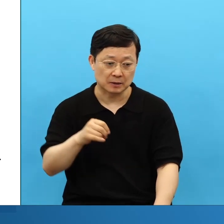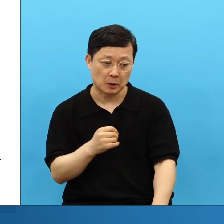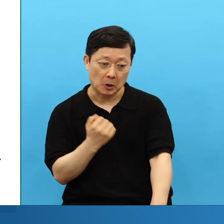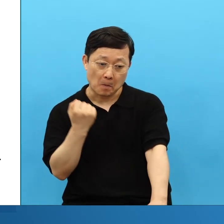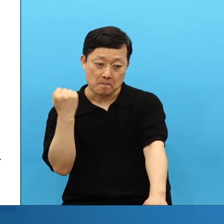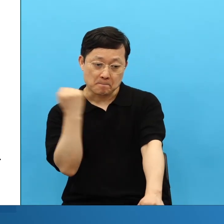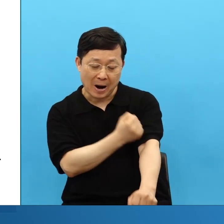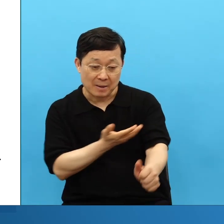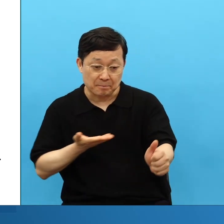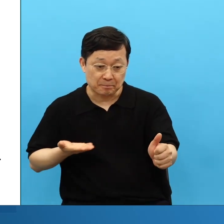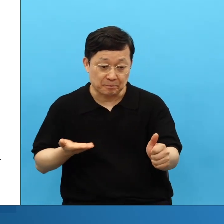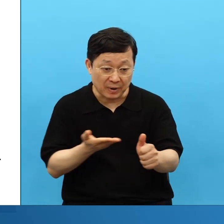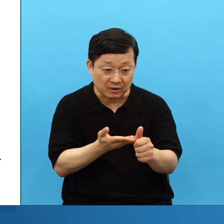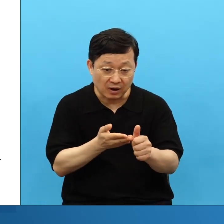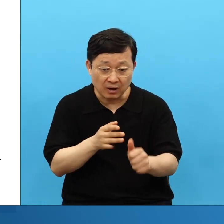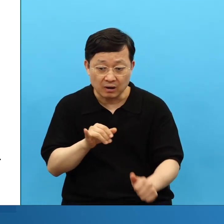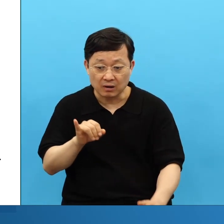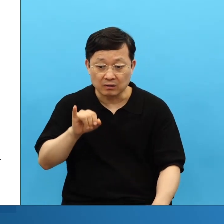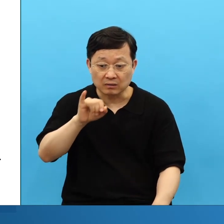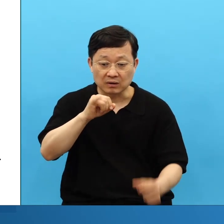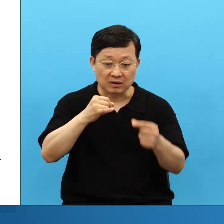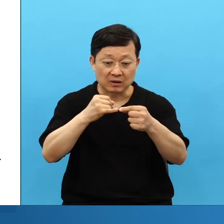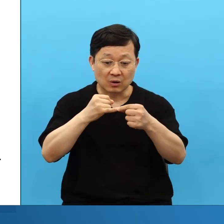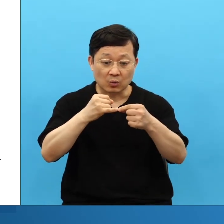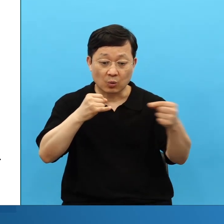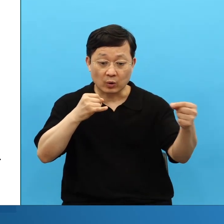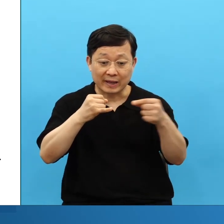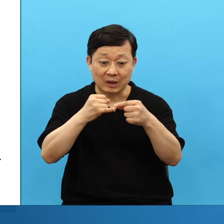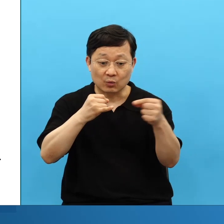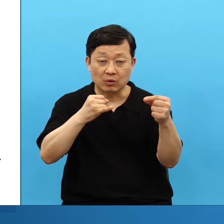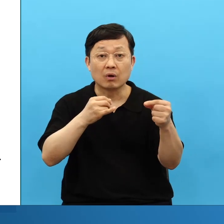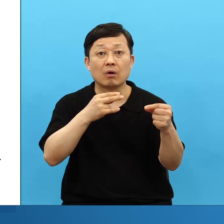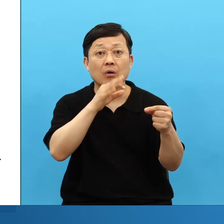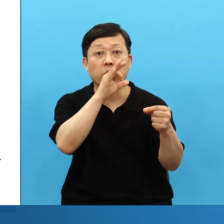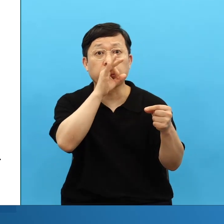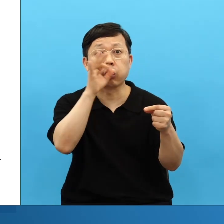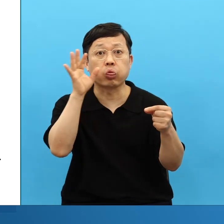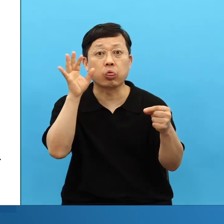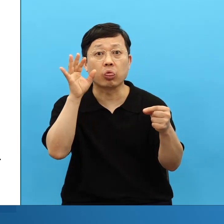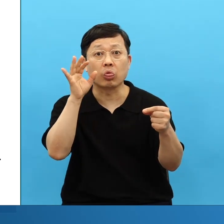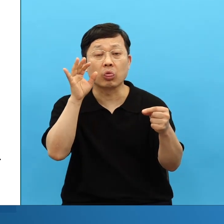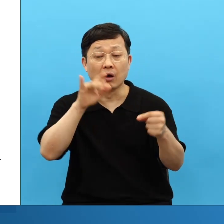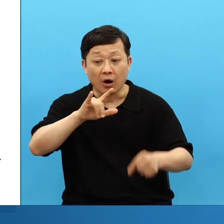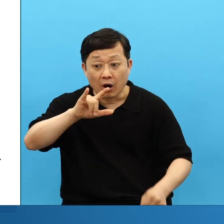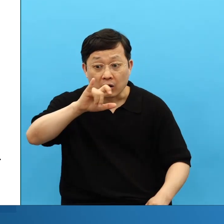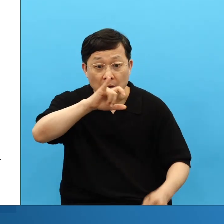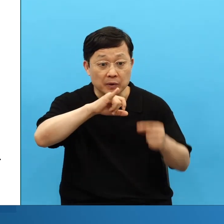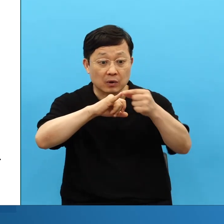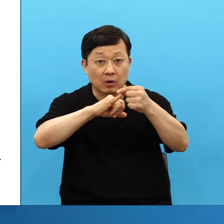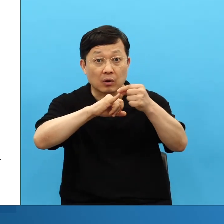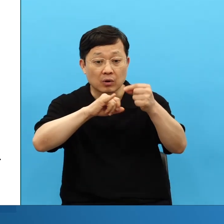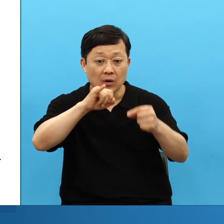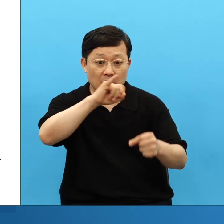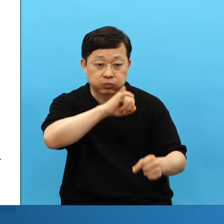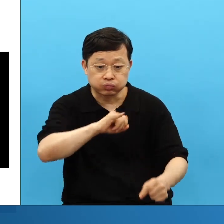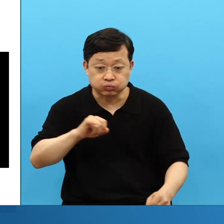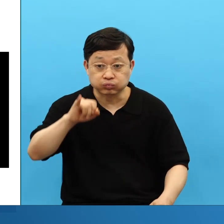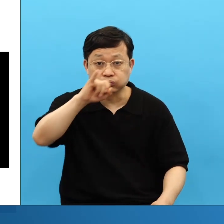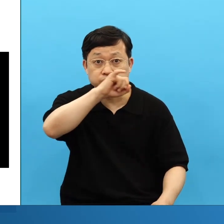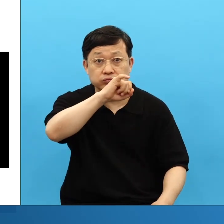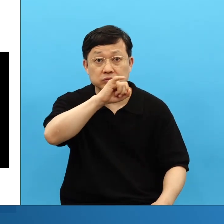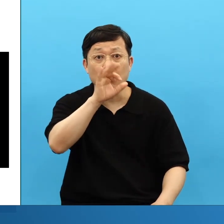굶어 죽습니다. 생존과 관련되어 있죠. 인간도 마찬가지입니다. 마약 중독되면 생존에 관련이 있습니다. 다음.